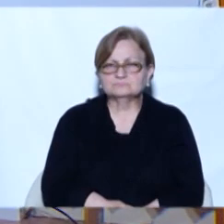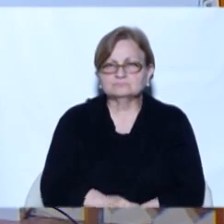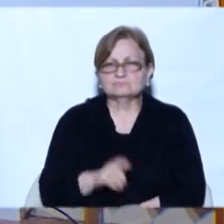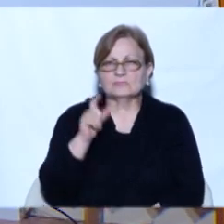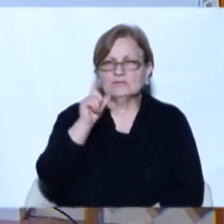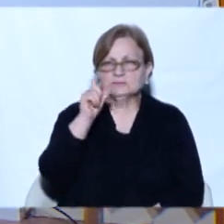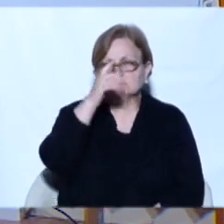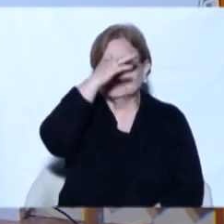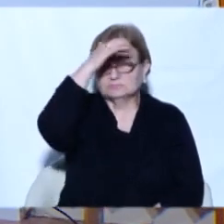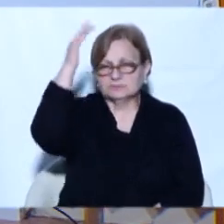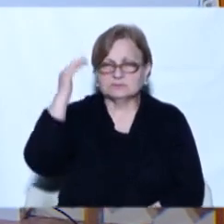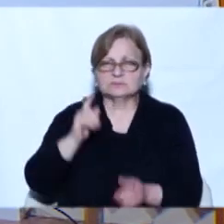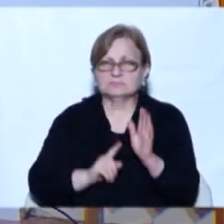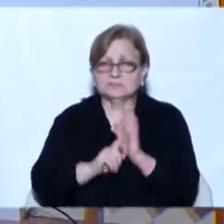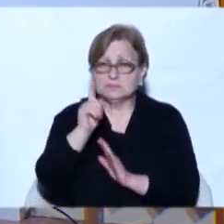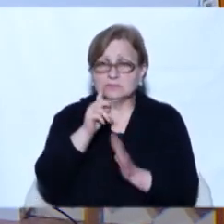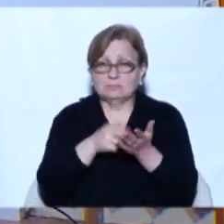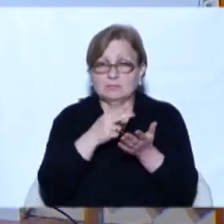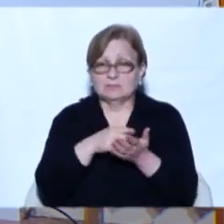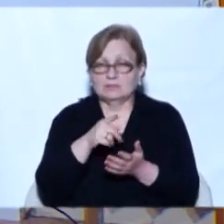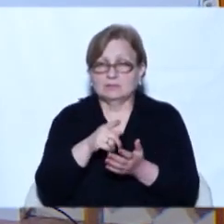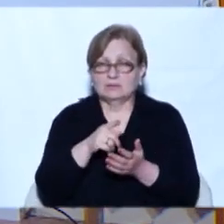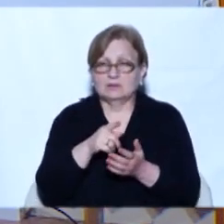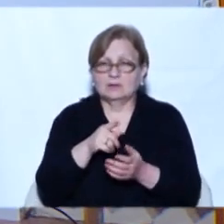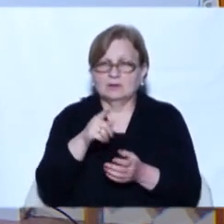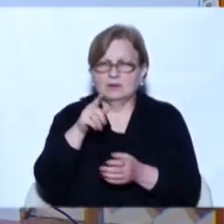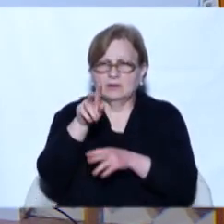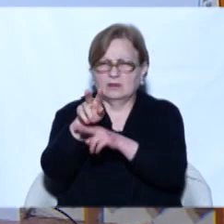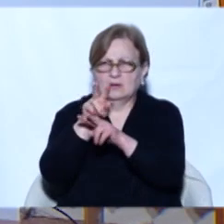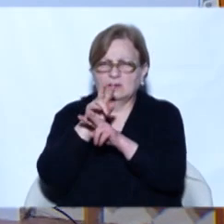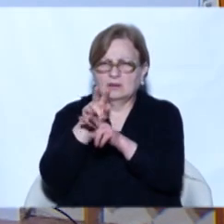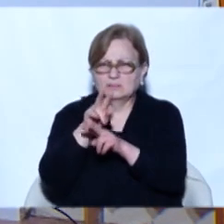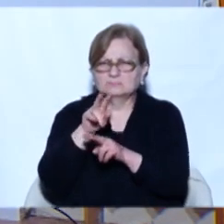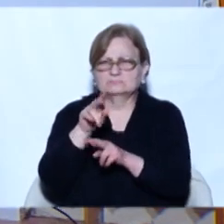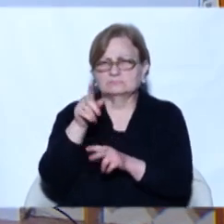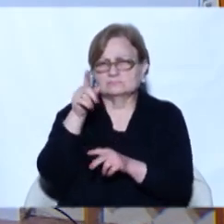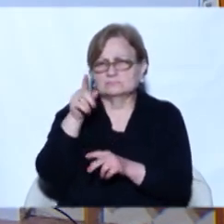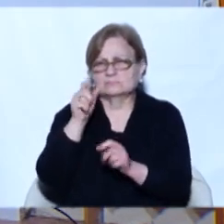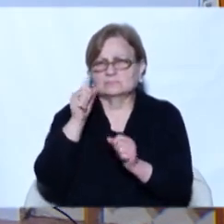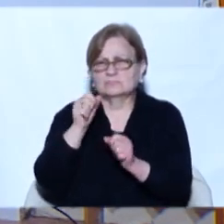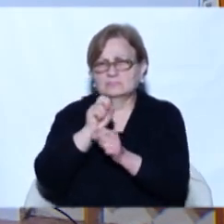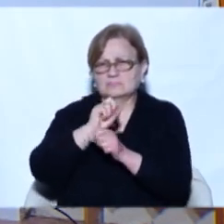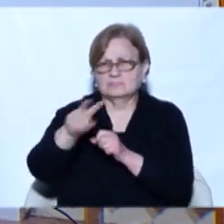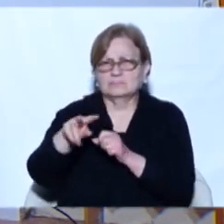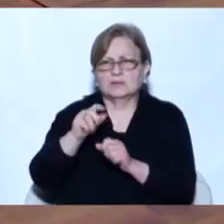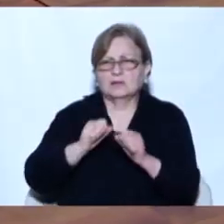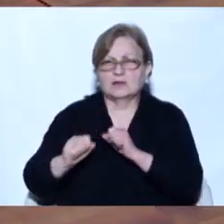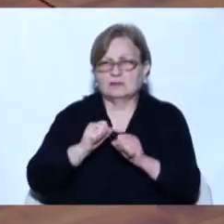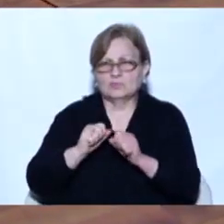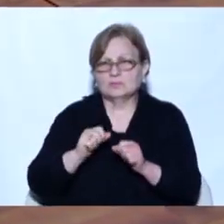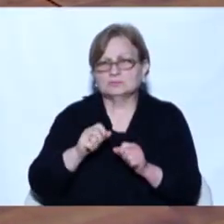ცისფერი ირემი ასე იწყება. დაუნდობელ მონადირეს ჩახმახ ფილთაზარს გამოექცევა თავისი ძაღლი